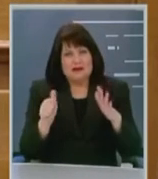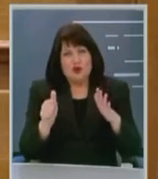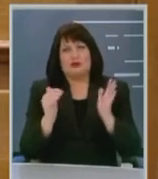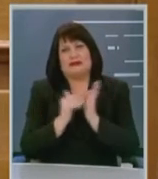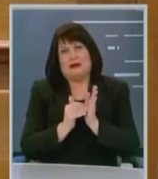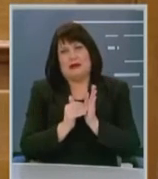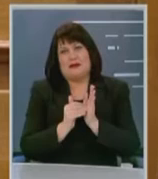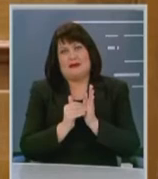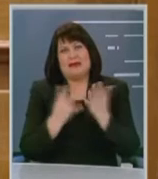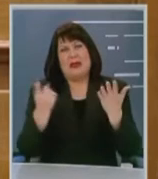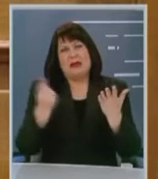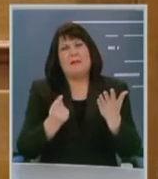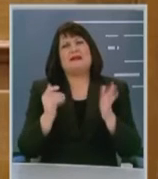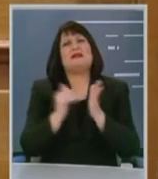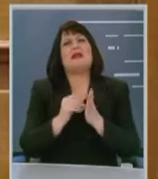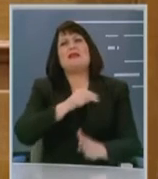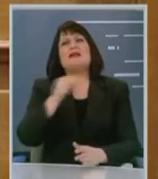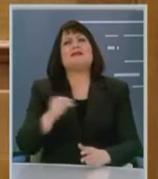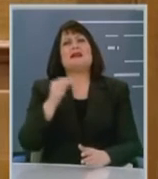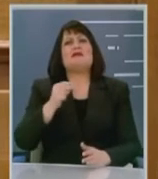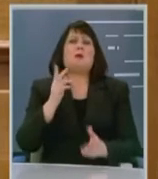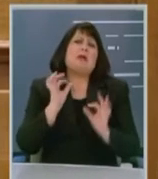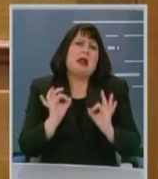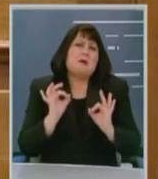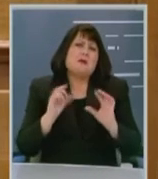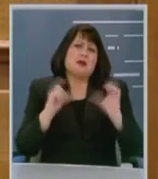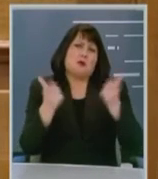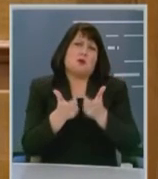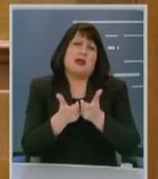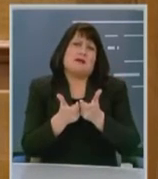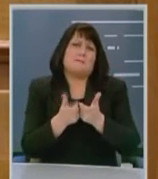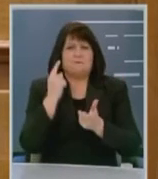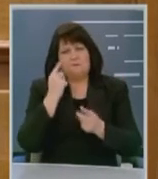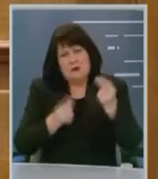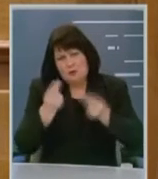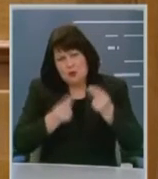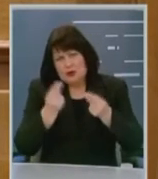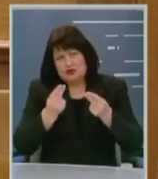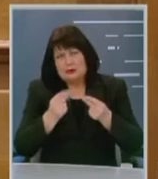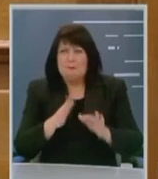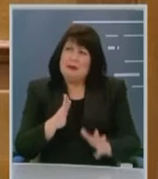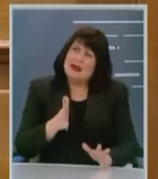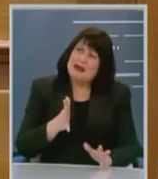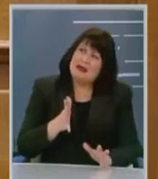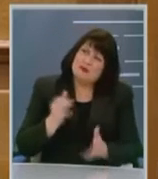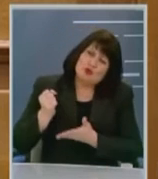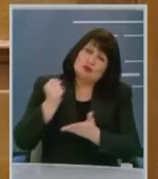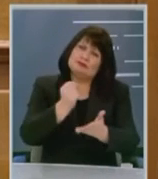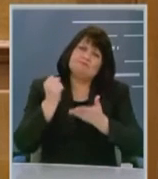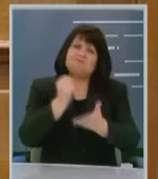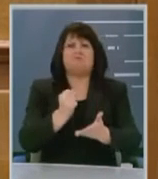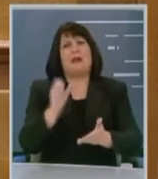των 9.500 ευρώ για μια μέση οικογένεια, που αν υπολογίσουμε βεβαίως και το κομμάτι των ενισχύσεων που